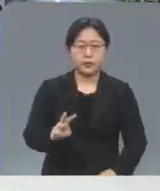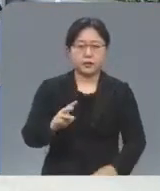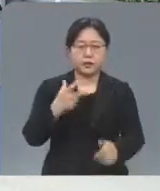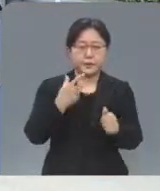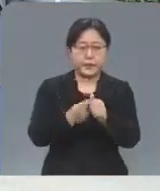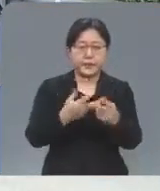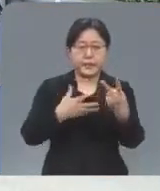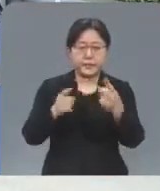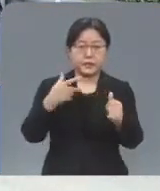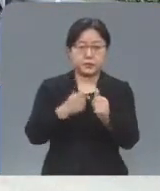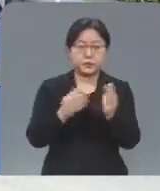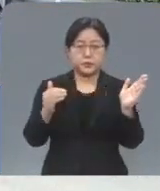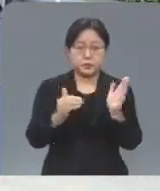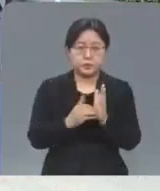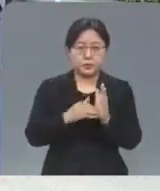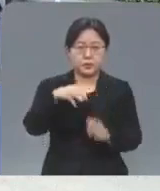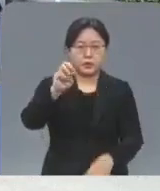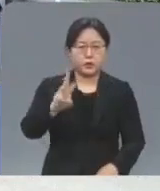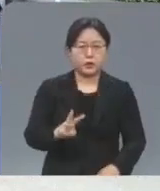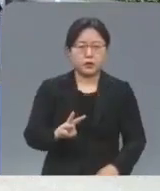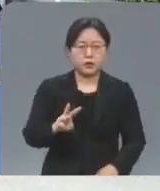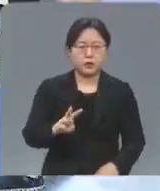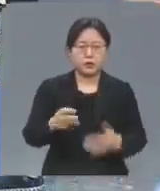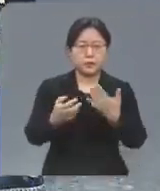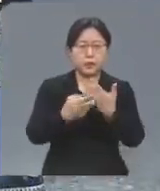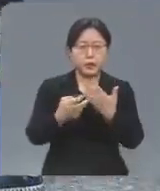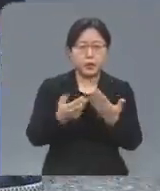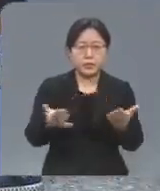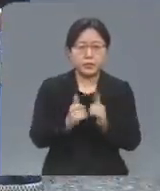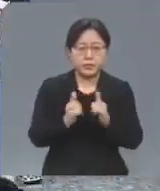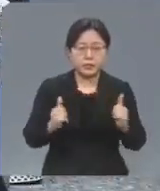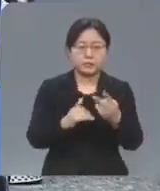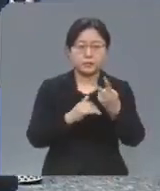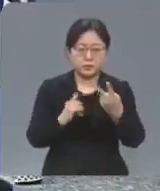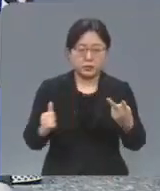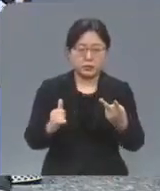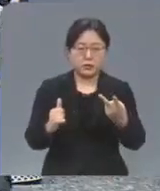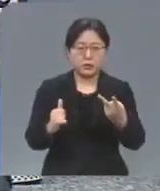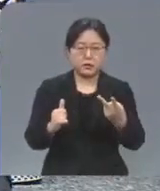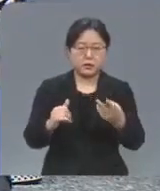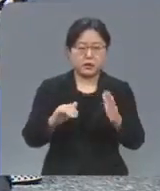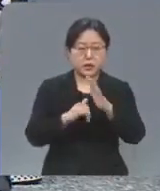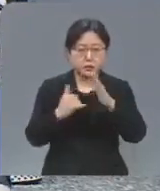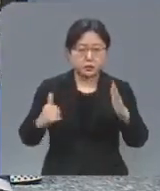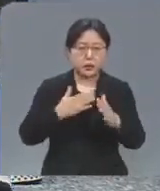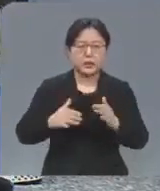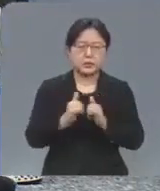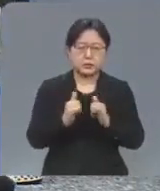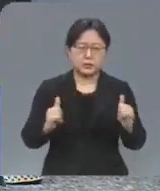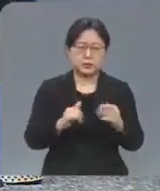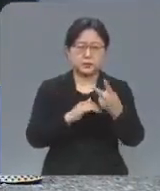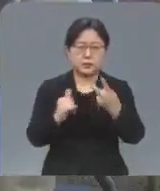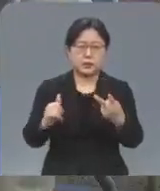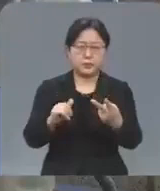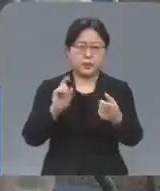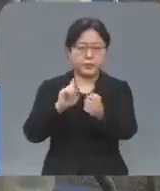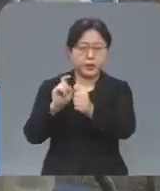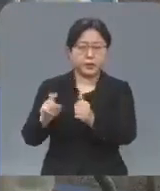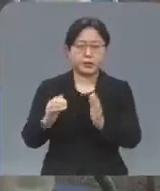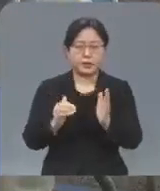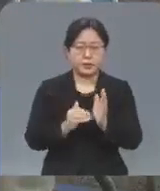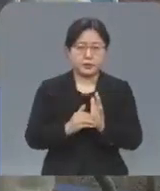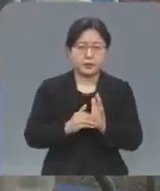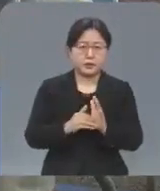백신 2차 접종을 마친 광주의 한 병원 종사자 2명과 가족과 지인 등 2명이 잇따라 확진되는